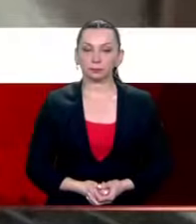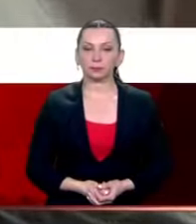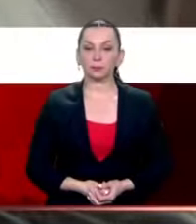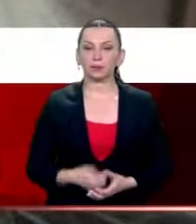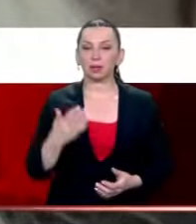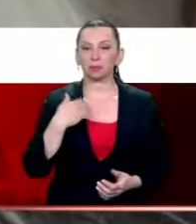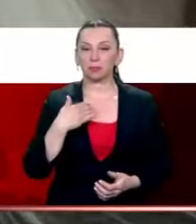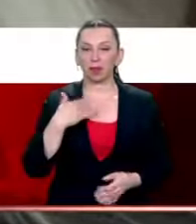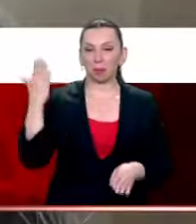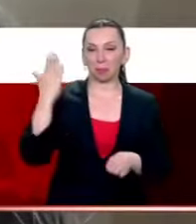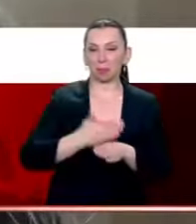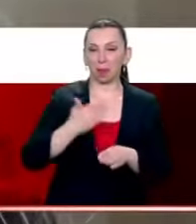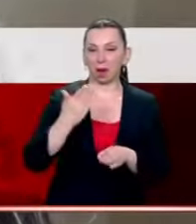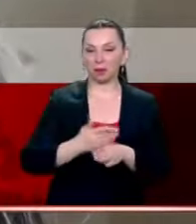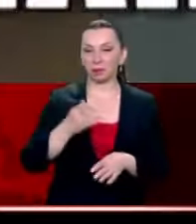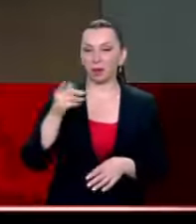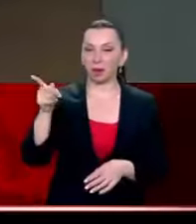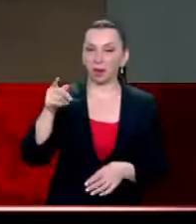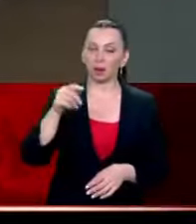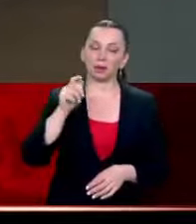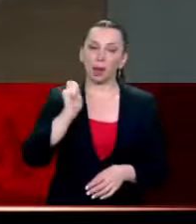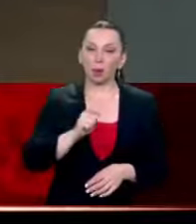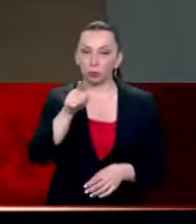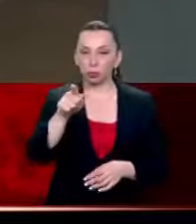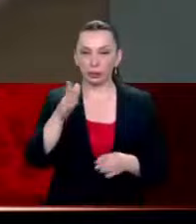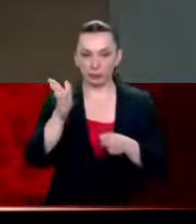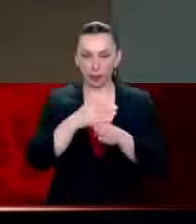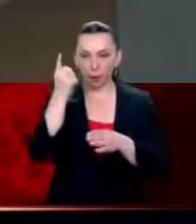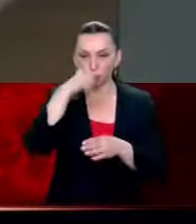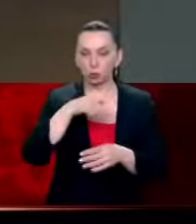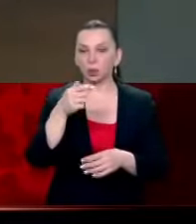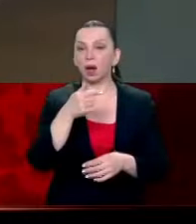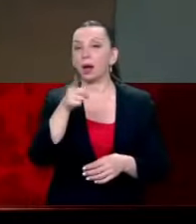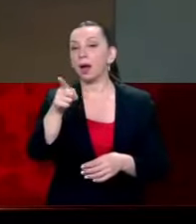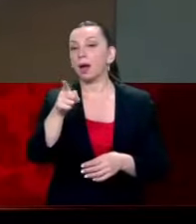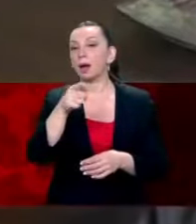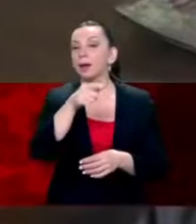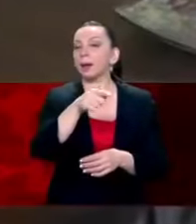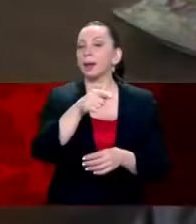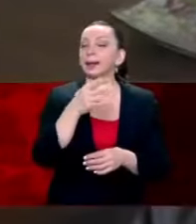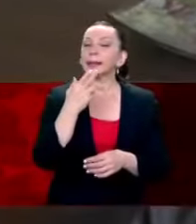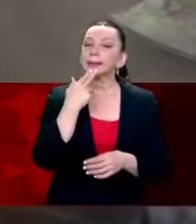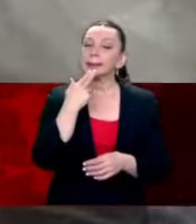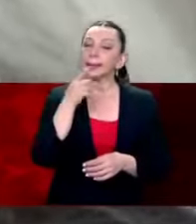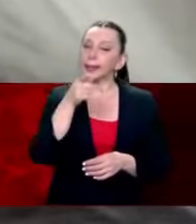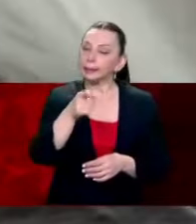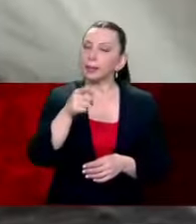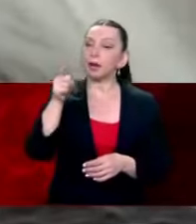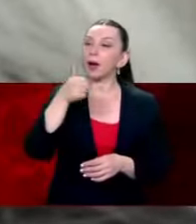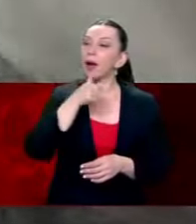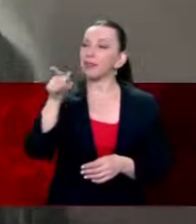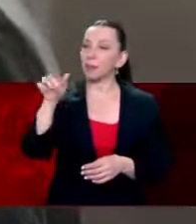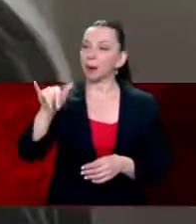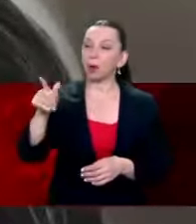Karalama kampanyaları başlatıldı hakkımda. İşte bu gerekçelerle Emrah Karaca için konuşmama kararı aldırdı Cem Karaca'nın eşi İlkim